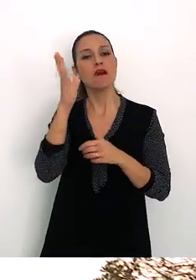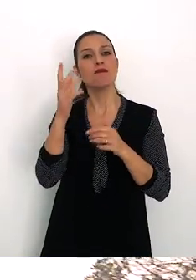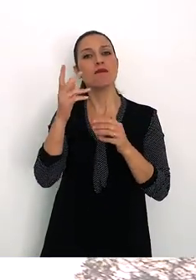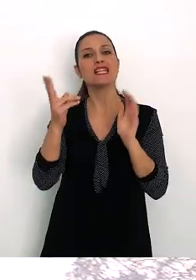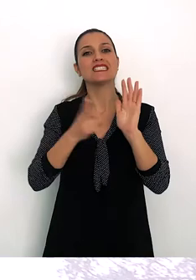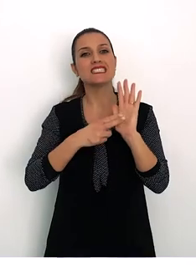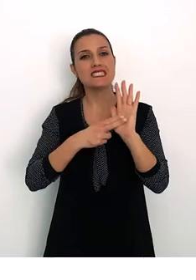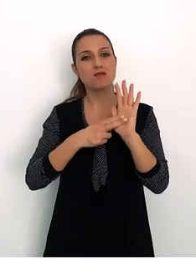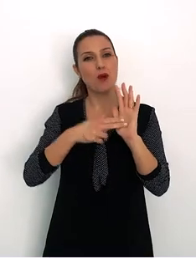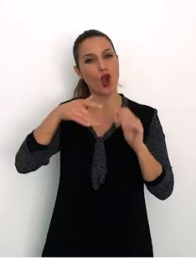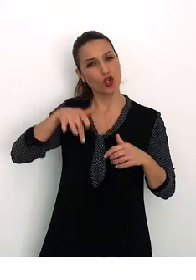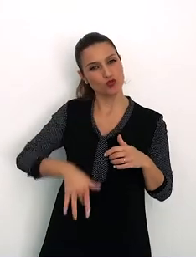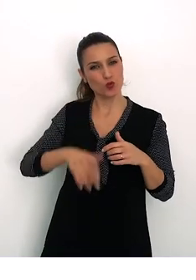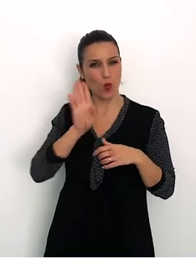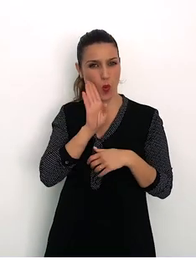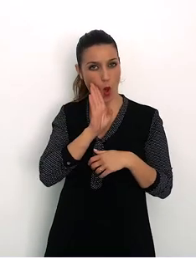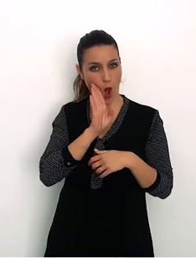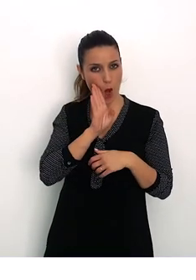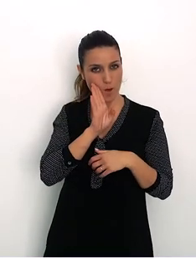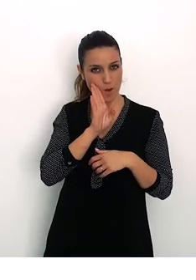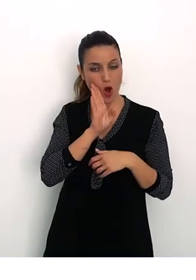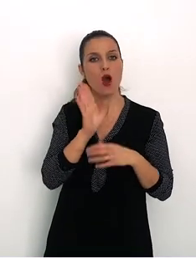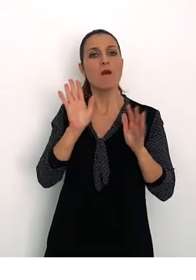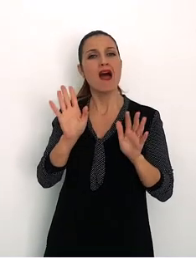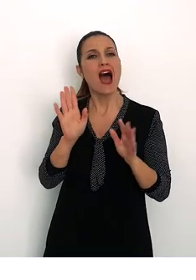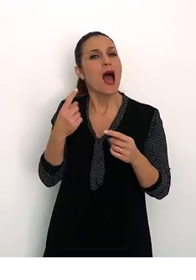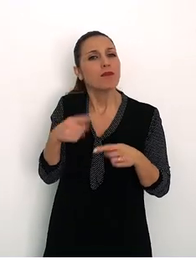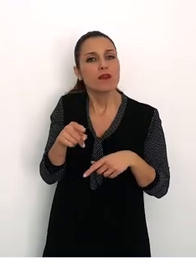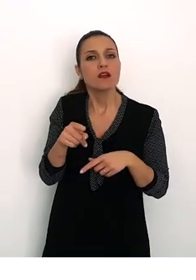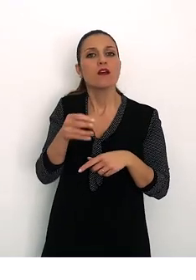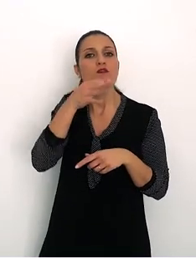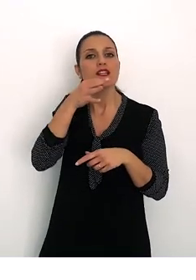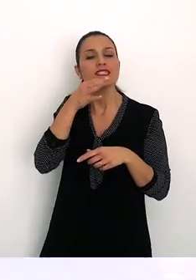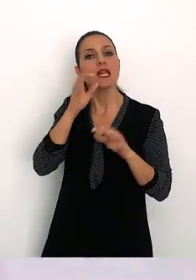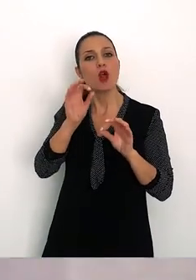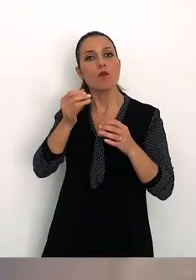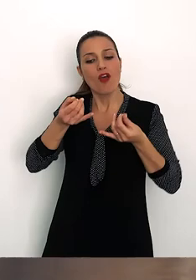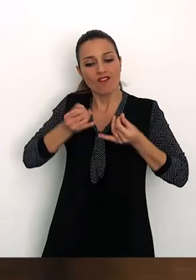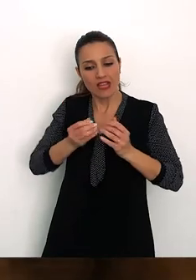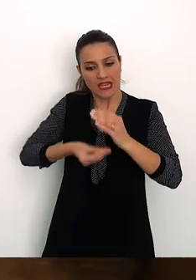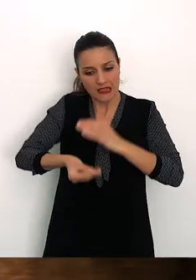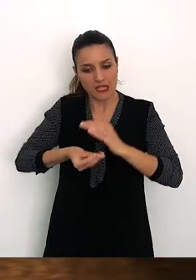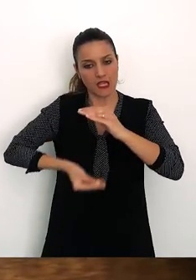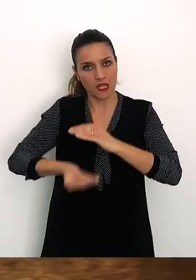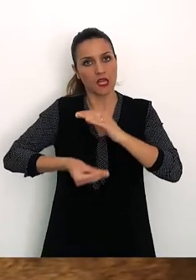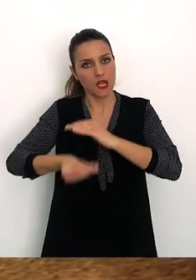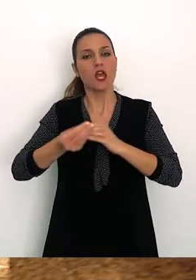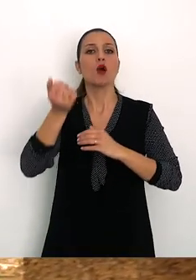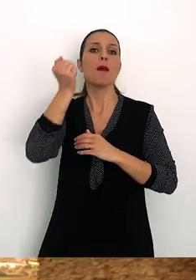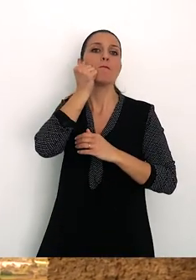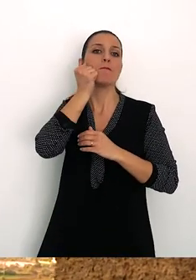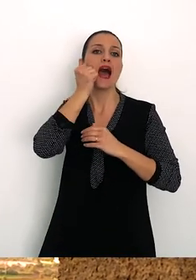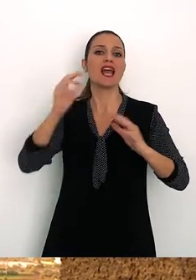fallica. Forse venivano utilizzati durante primitivi riti simbolici per la fecondazione della grande dea, la Madre